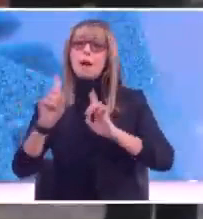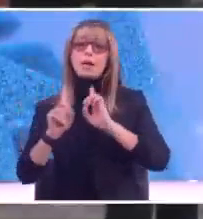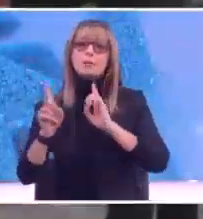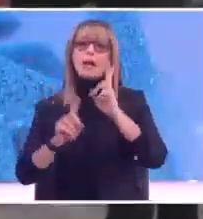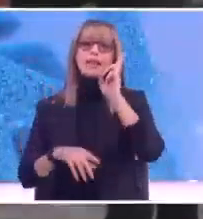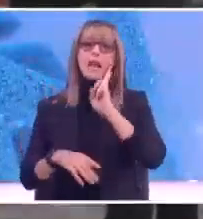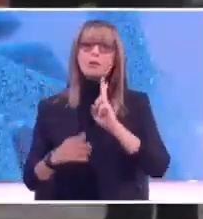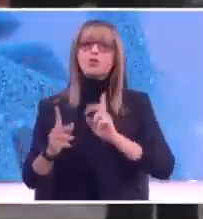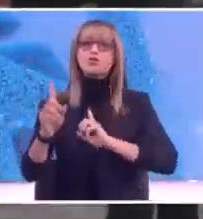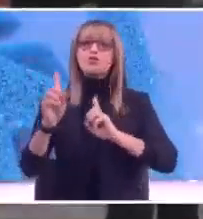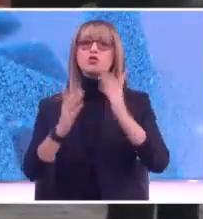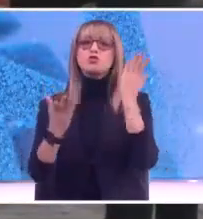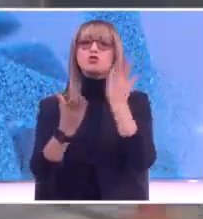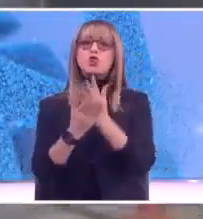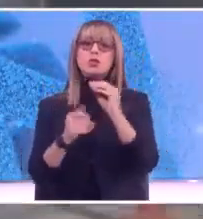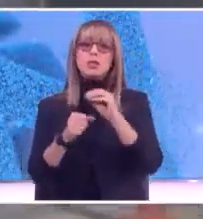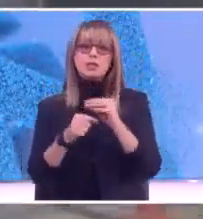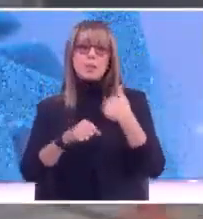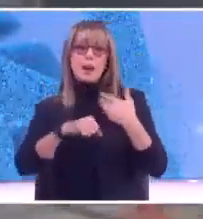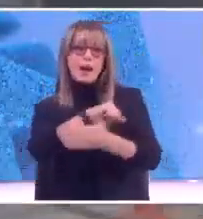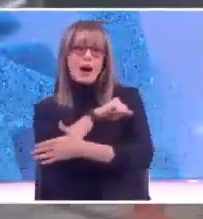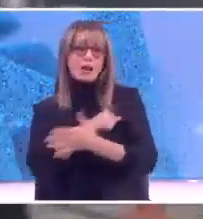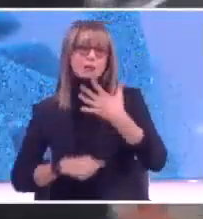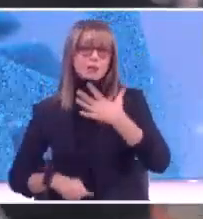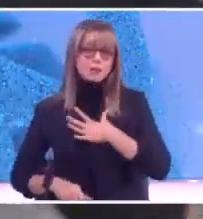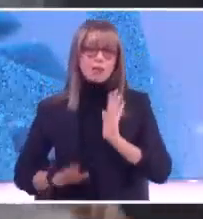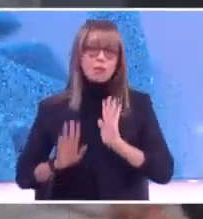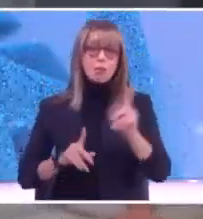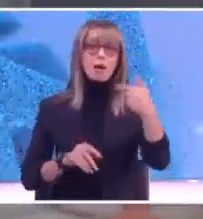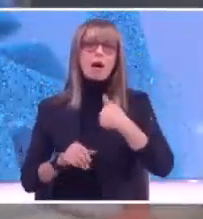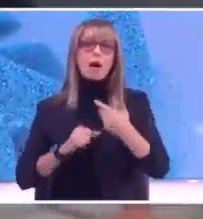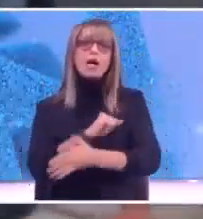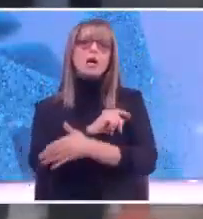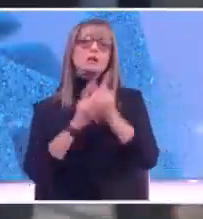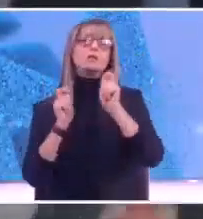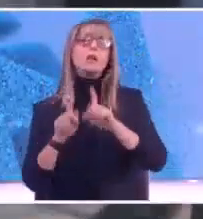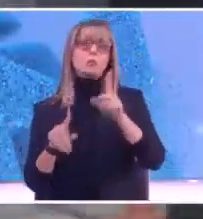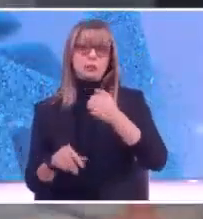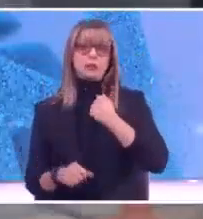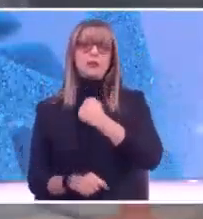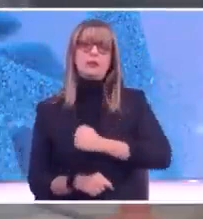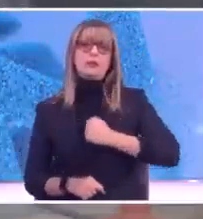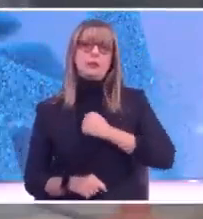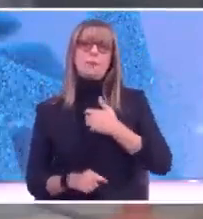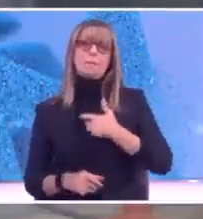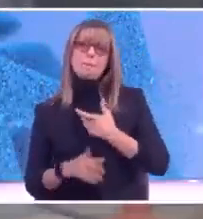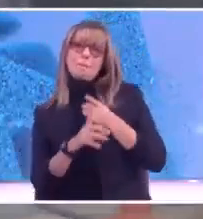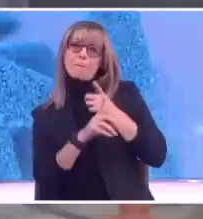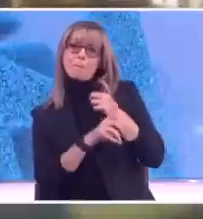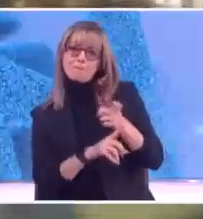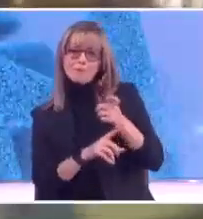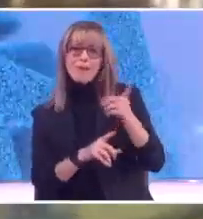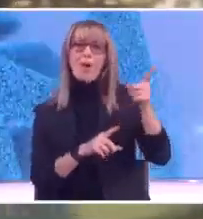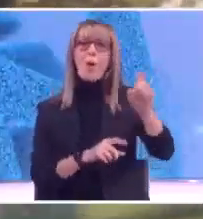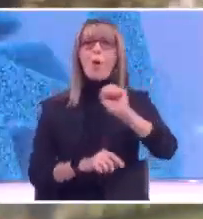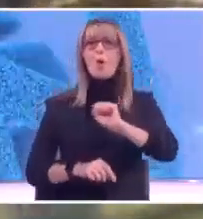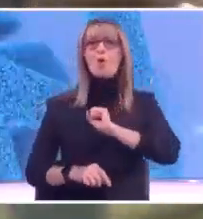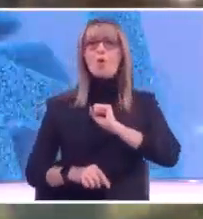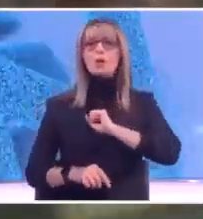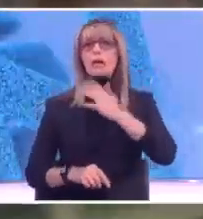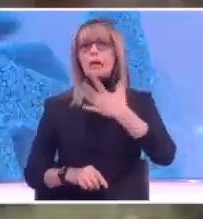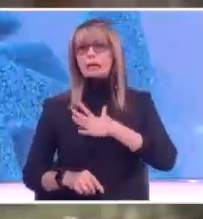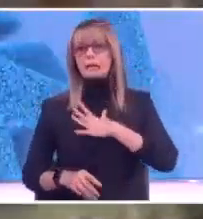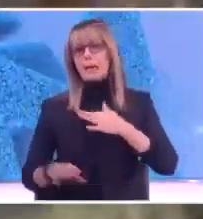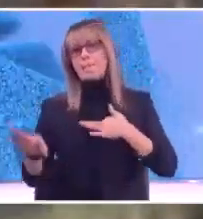temiz aşamasındaki bir dosyam için yardım istedim ancak yardımcı olmadı. Bunun kızgınlığıyla korkutmak ve gözdağı amaçlı olayı